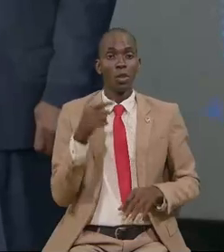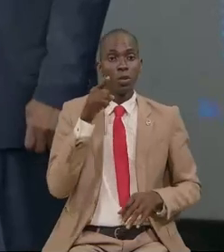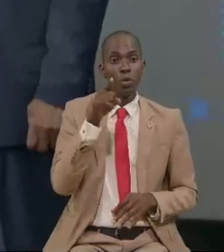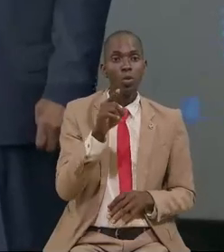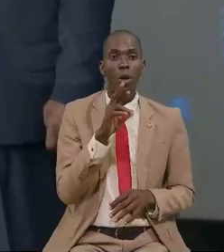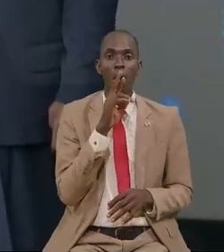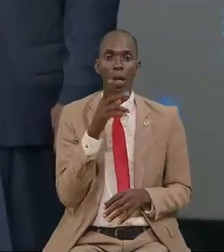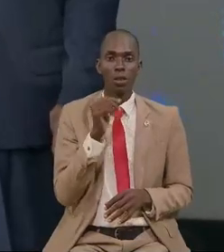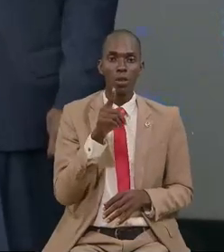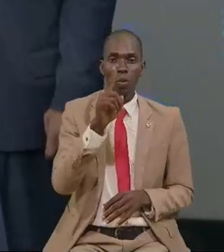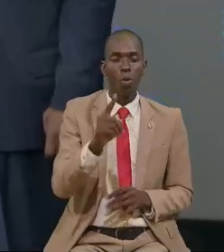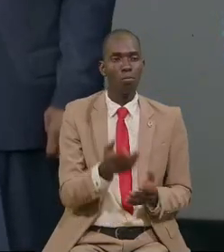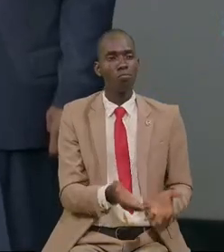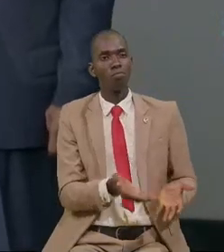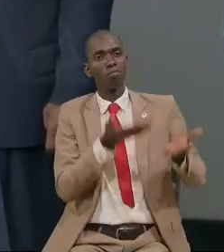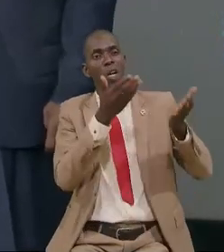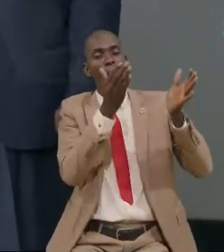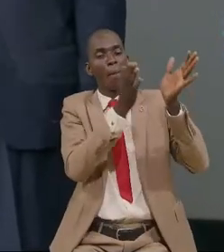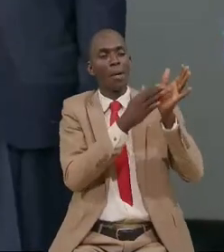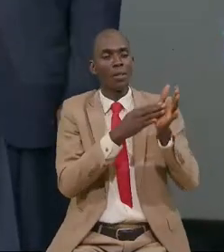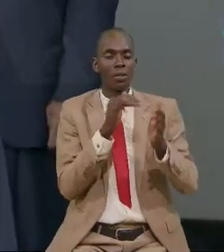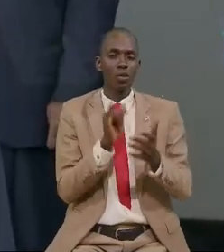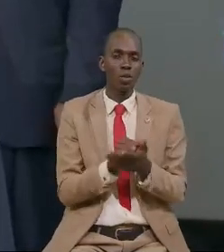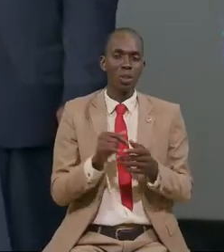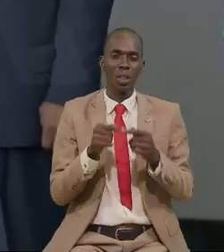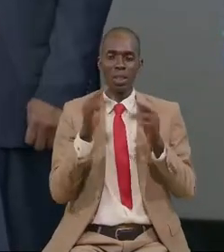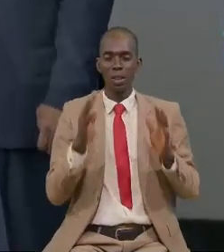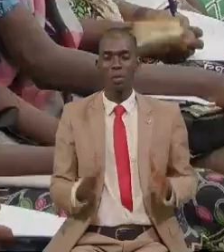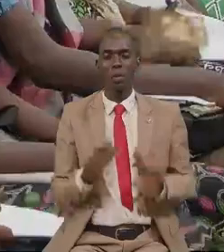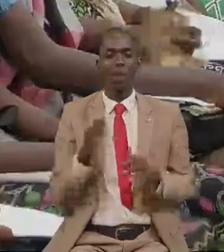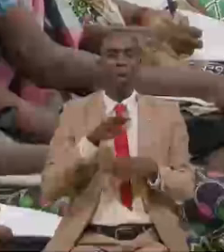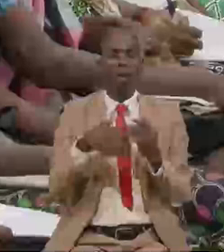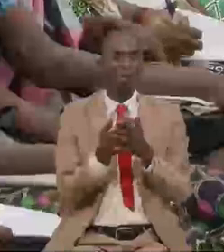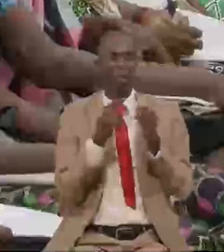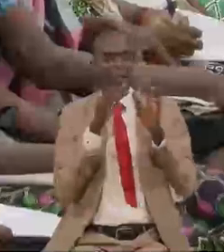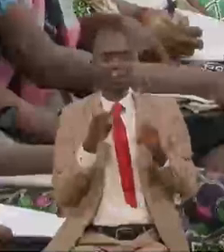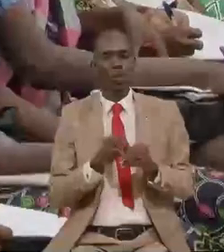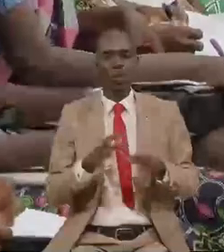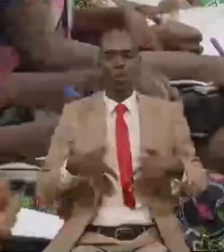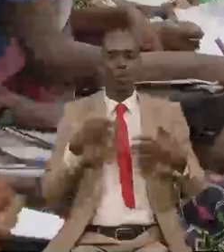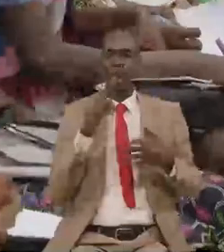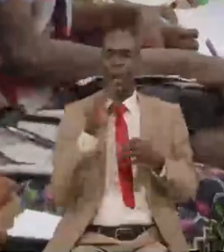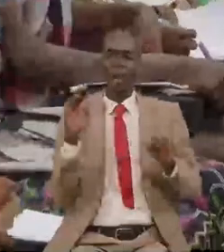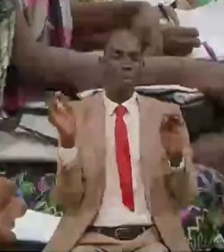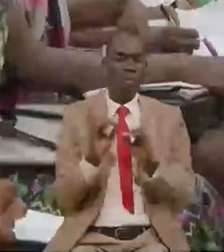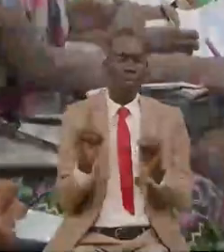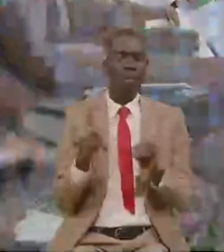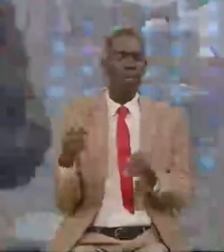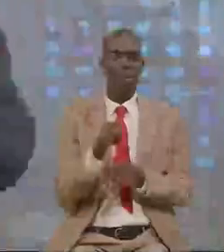es en train de magnifier ces ennemis. Ces ennemis de ta vie ne sont rien. Ils seront